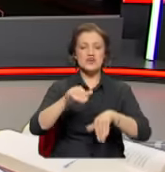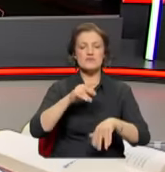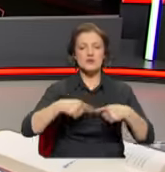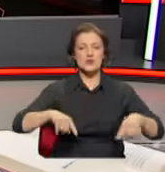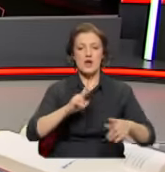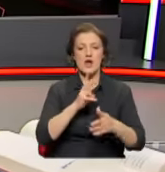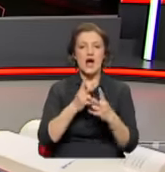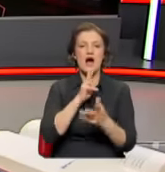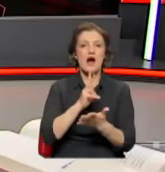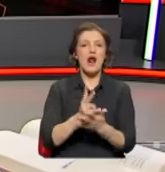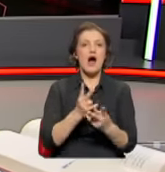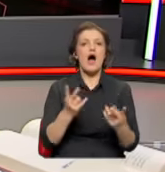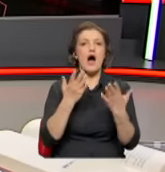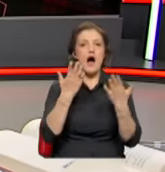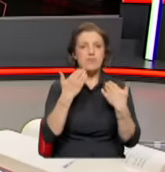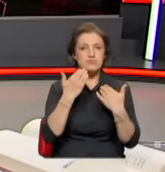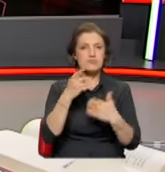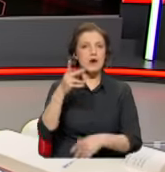Cumhurbaşkanı Erdoğan açıklıyor.